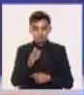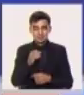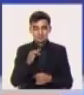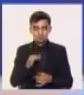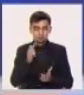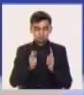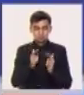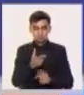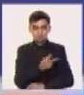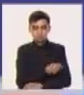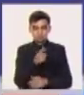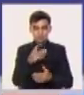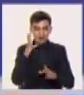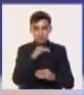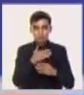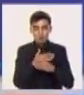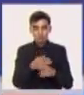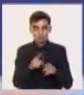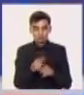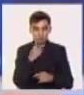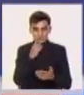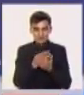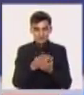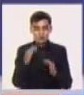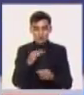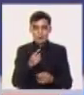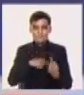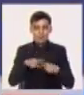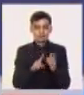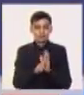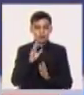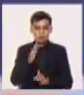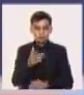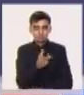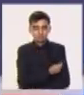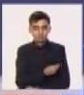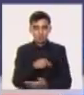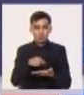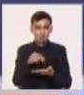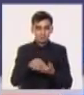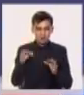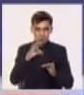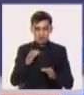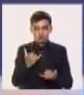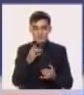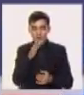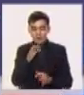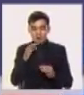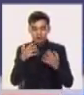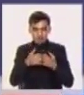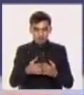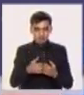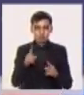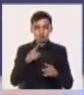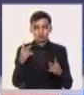конкретно определены показания для вакцинации, мы приступим уже к процедурам закупа. В настоящее время расчеты все